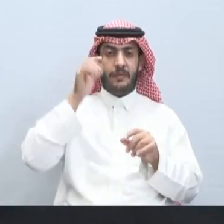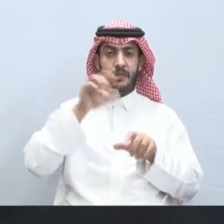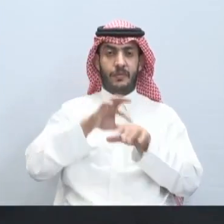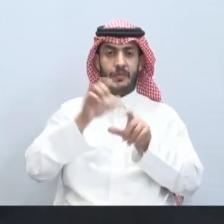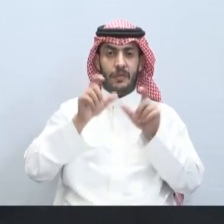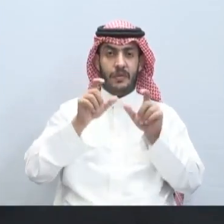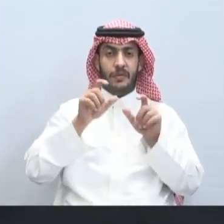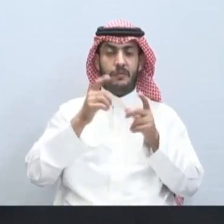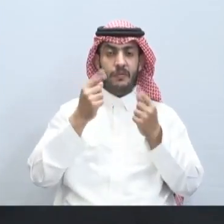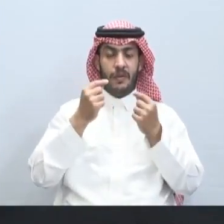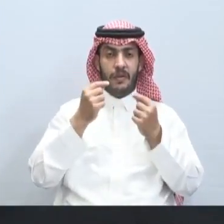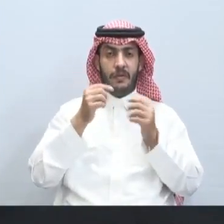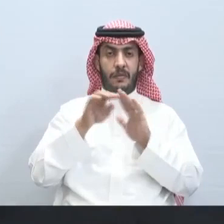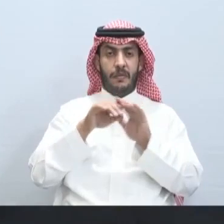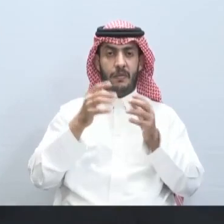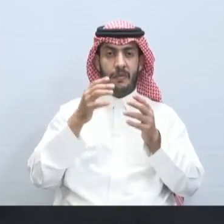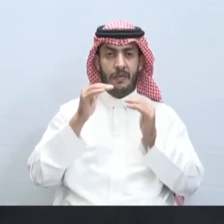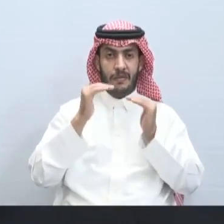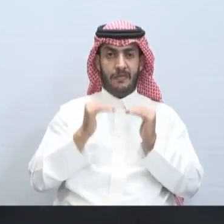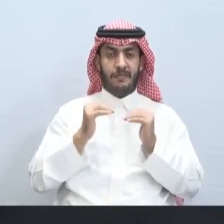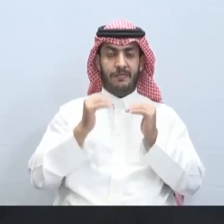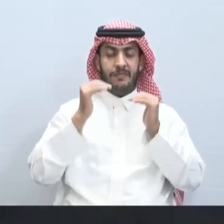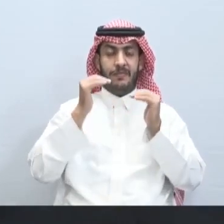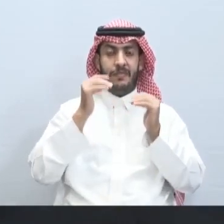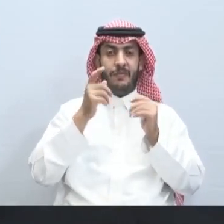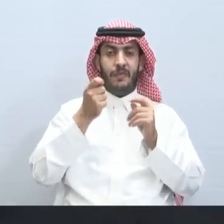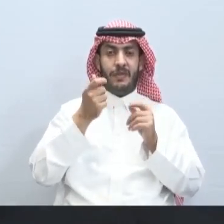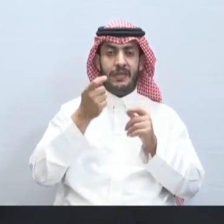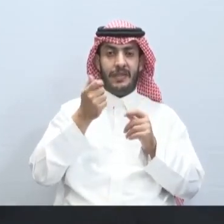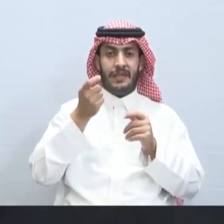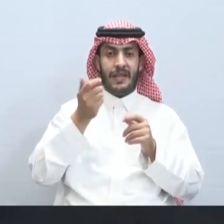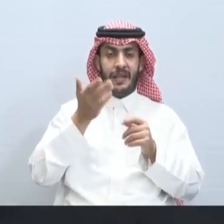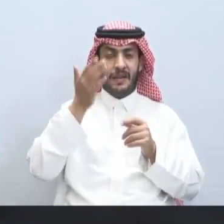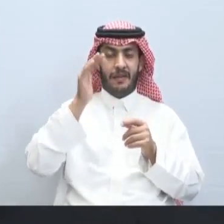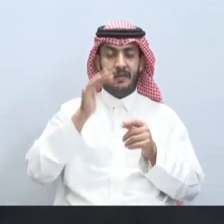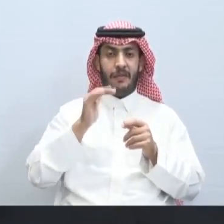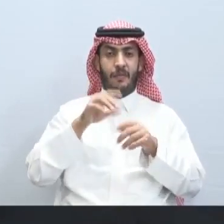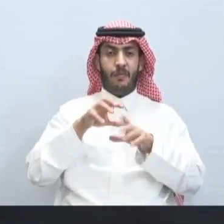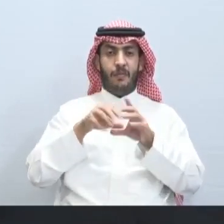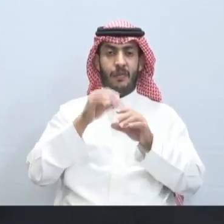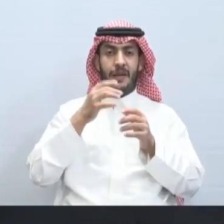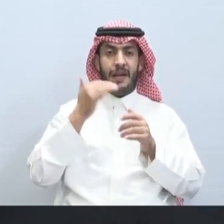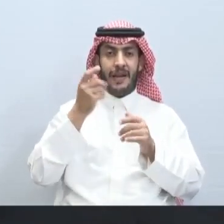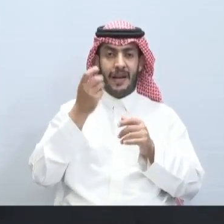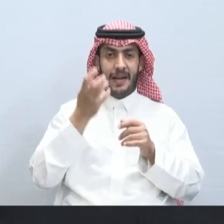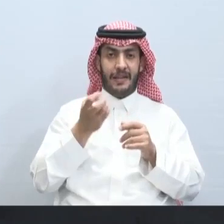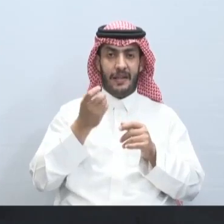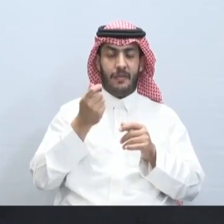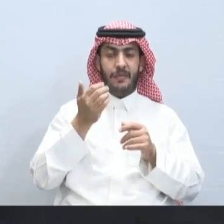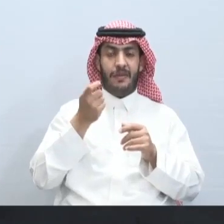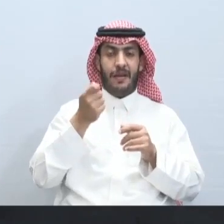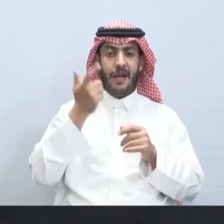يبحثون عن جوده مرتفعه او جوده منخفضه قد اتعلق في السعر اشخاص يبحثون عن منتجات رخيصه او